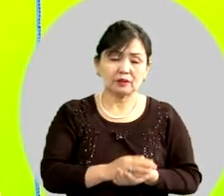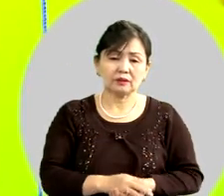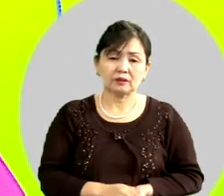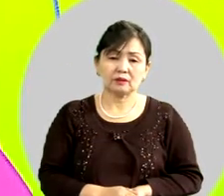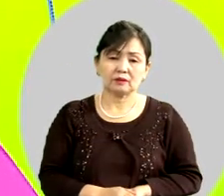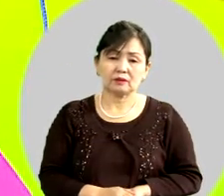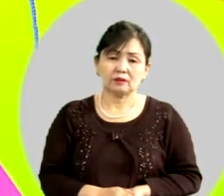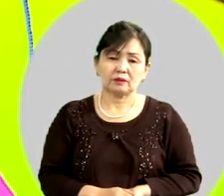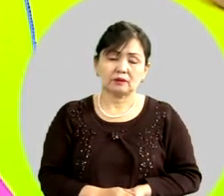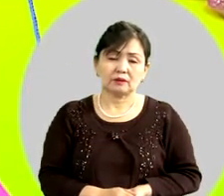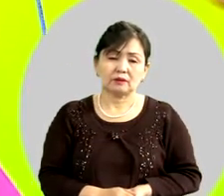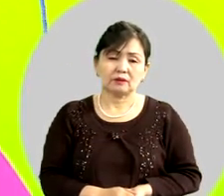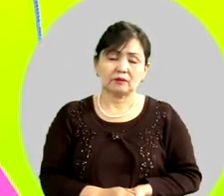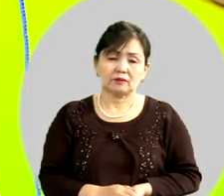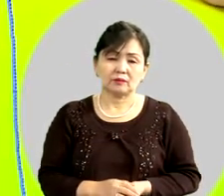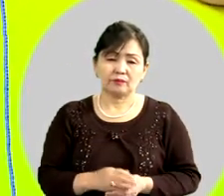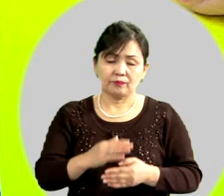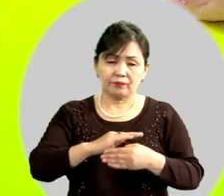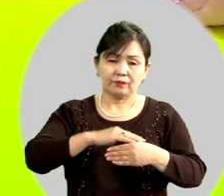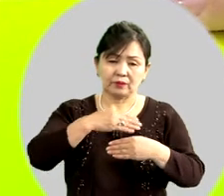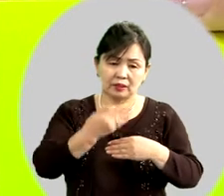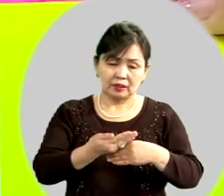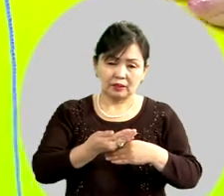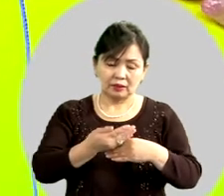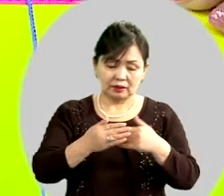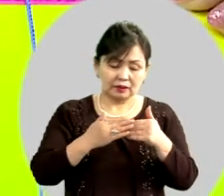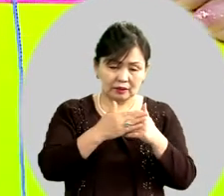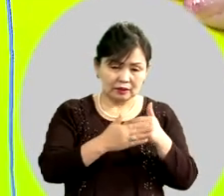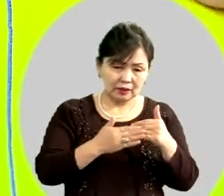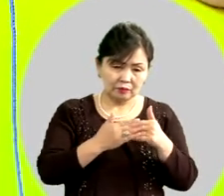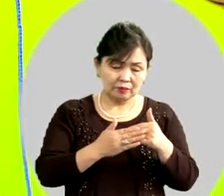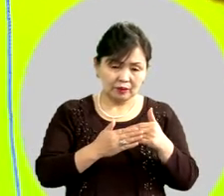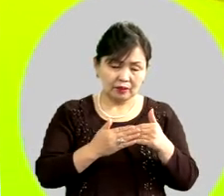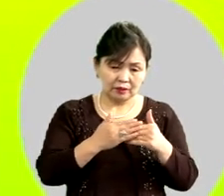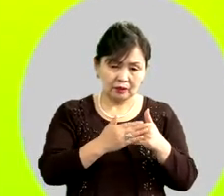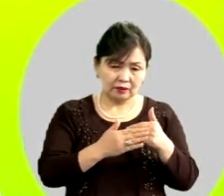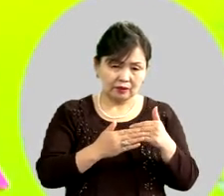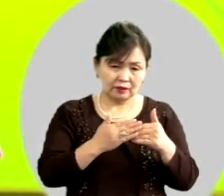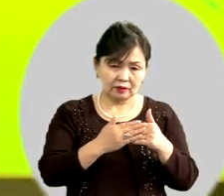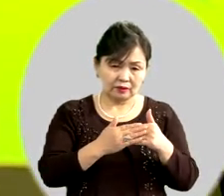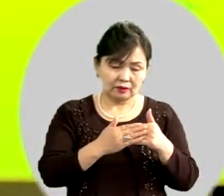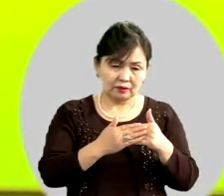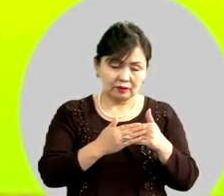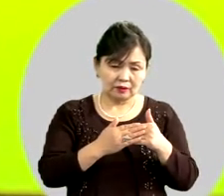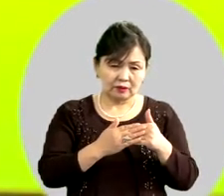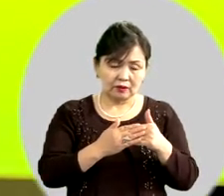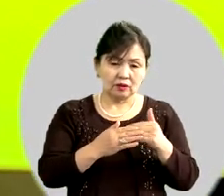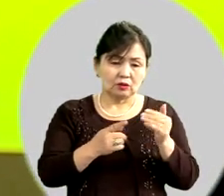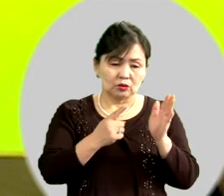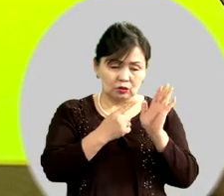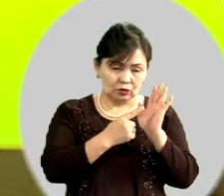За, тэгвэл дэлгэсийн талбай бол 1 талс буюу квадратын талбай 6